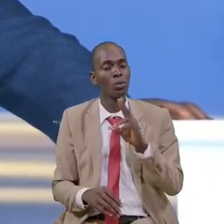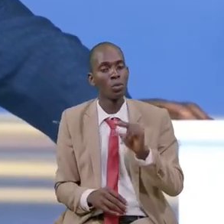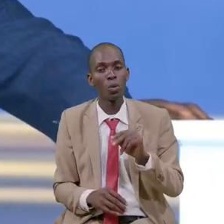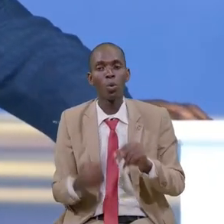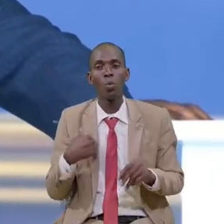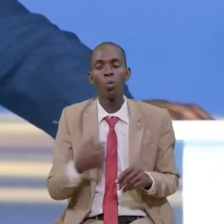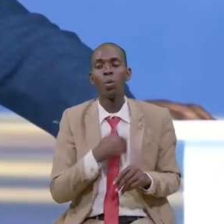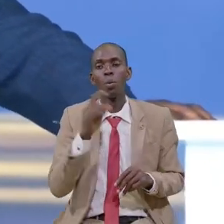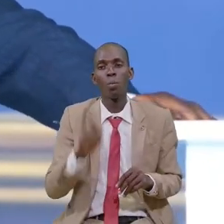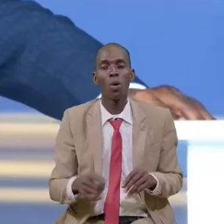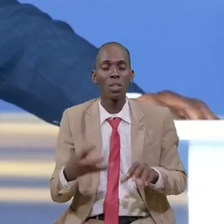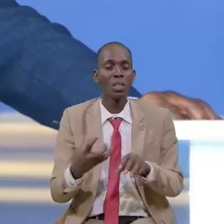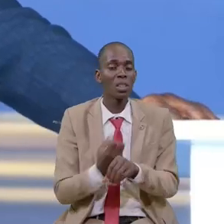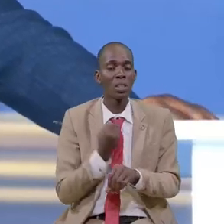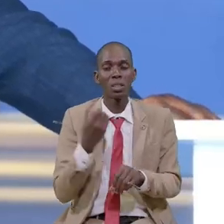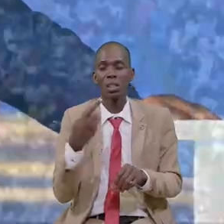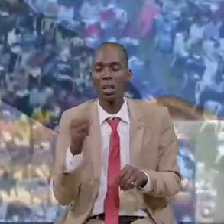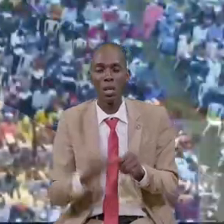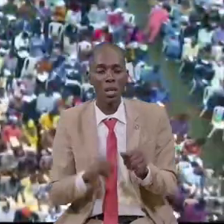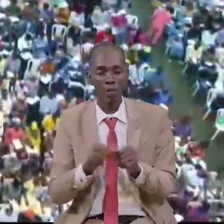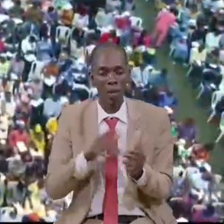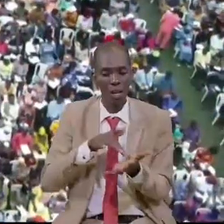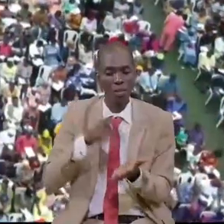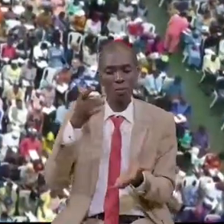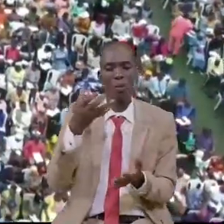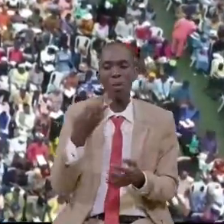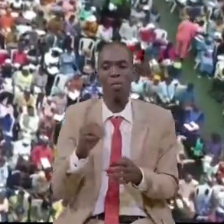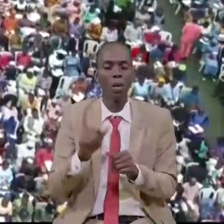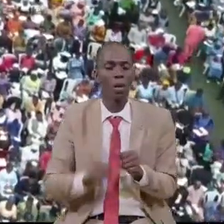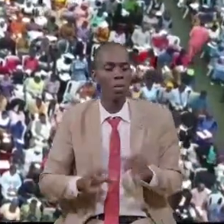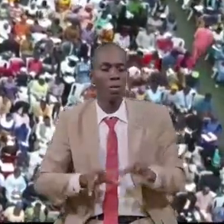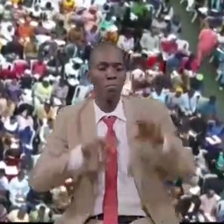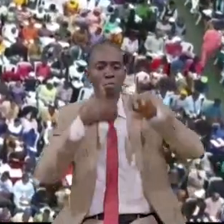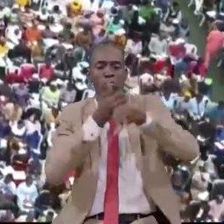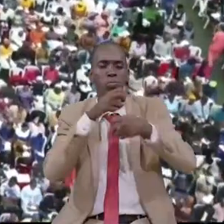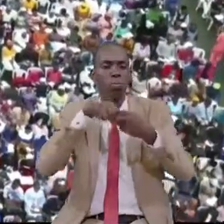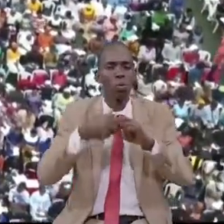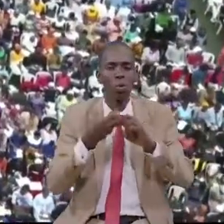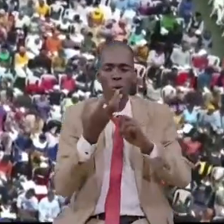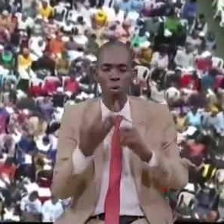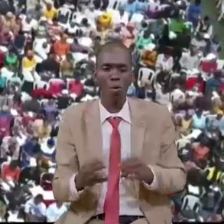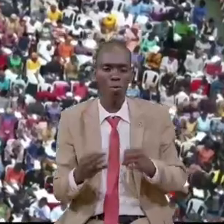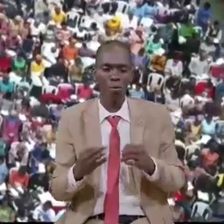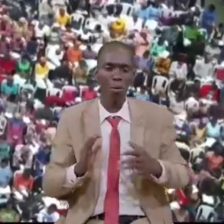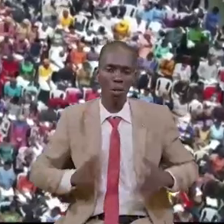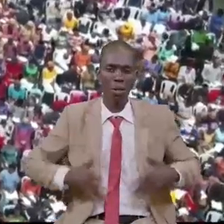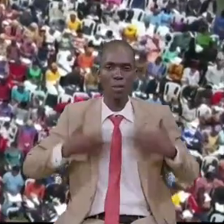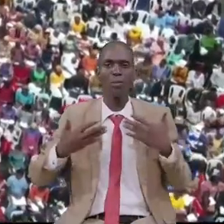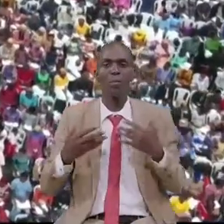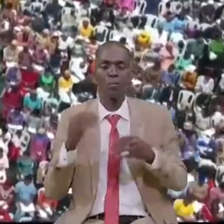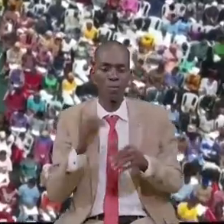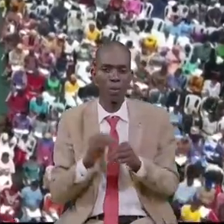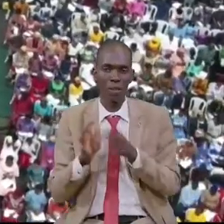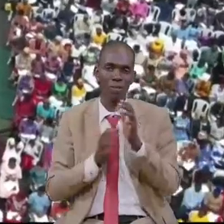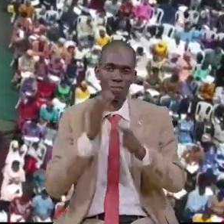avantage, profiter de toute adversité de nos vies. À tirer avantage de tous les avantages dans